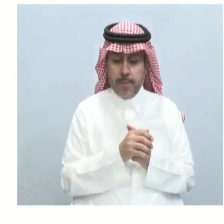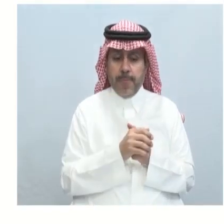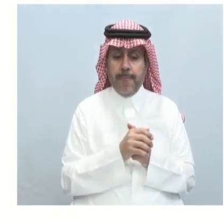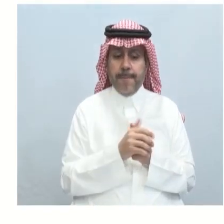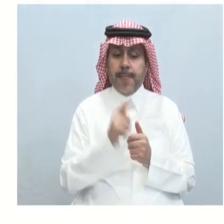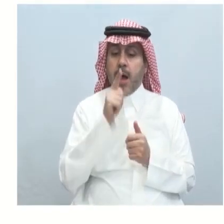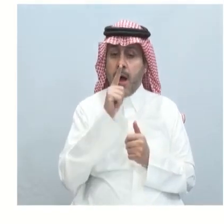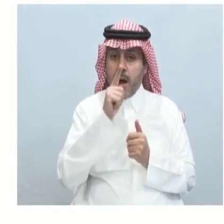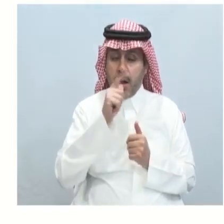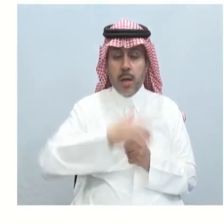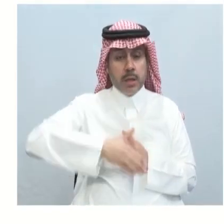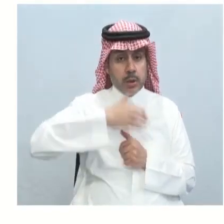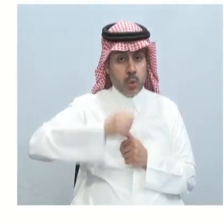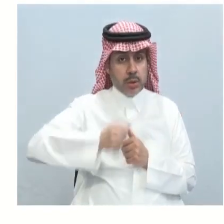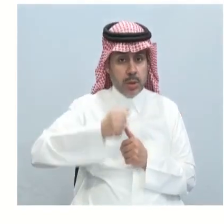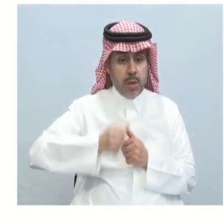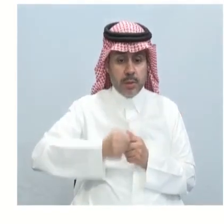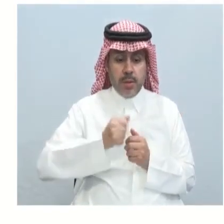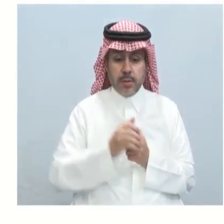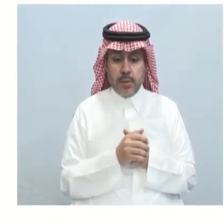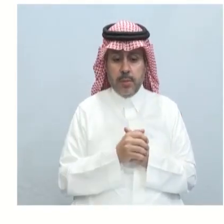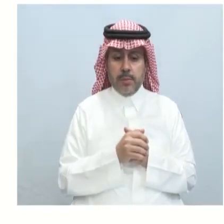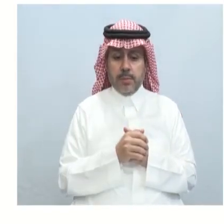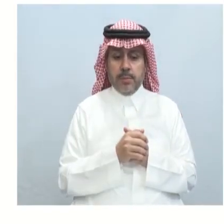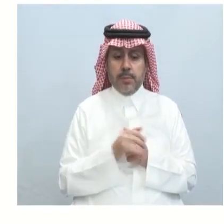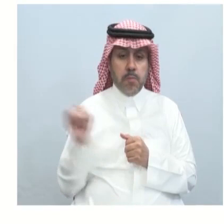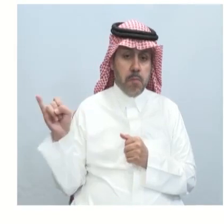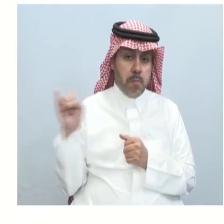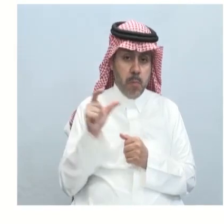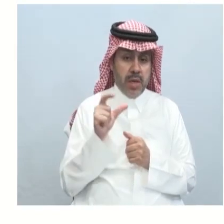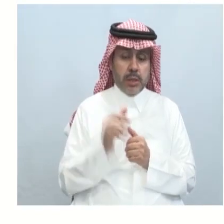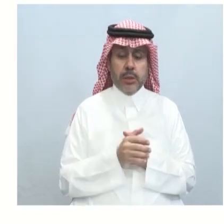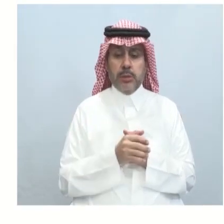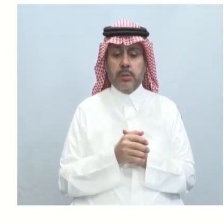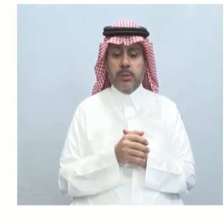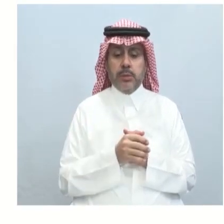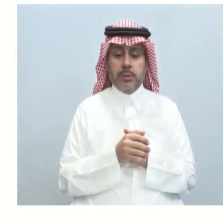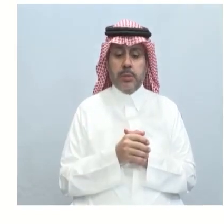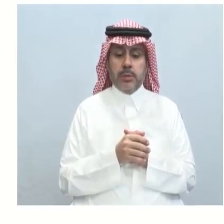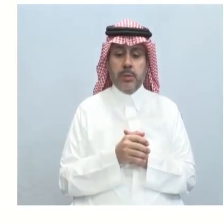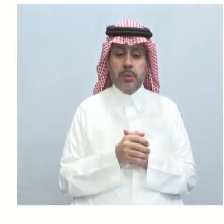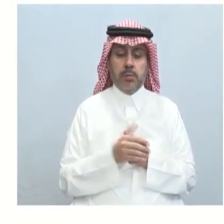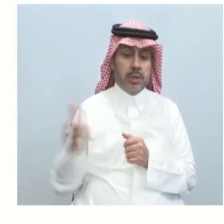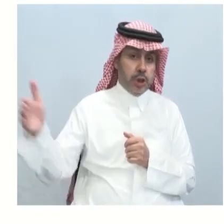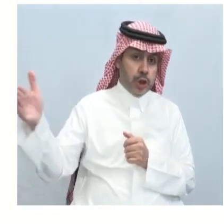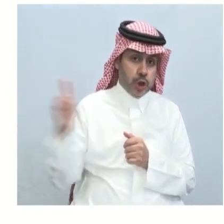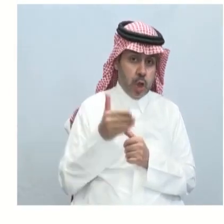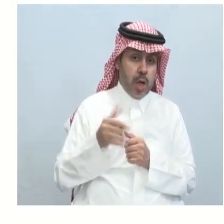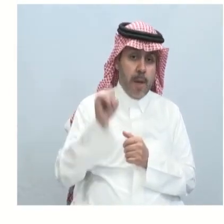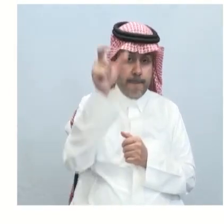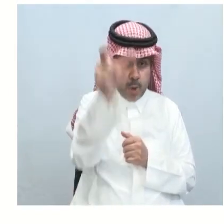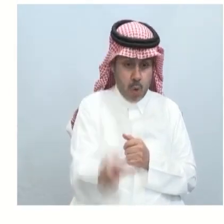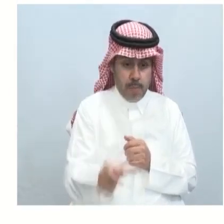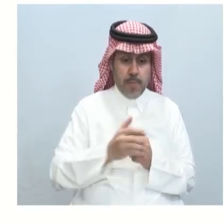قال قال رسول الله صلى الله عليه وسلم من